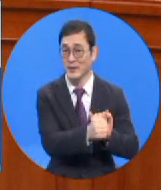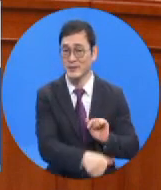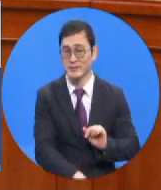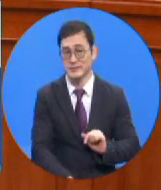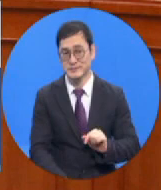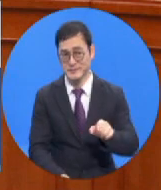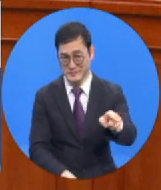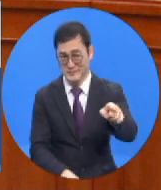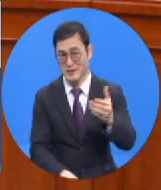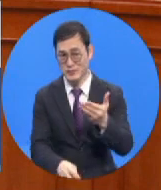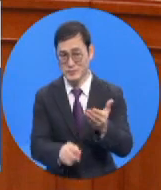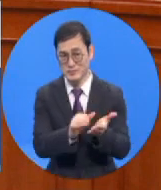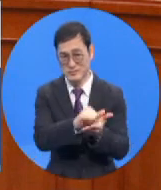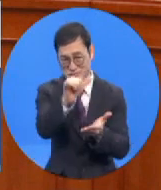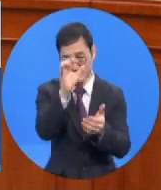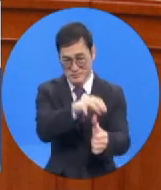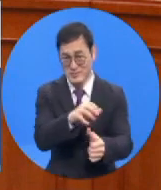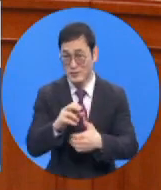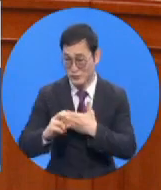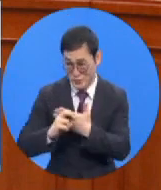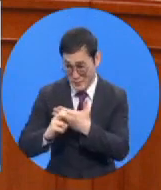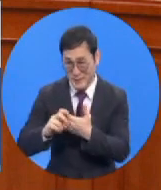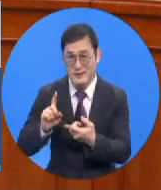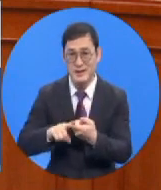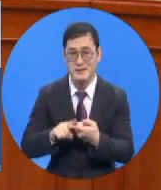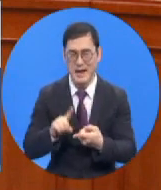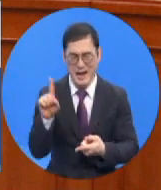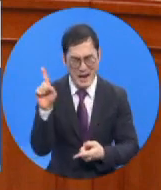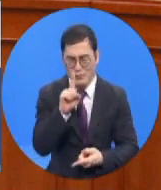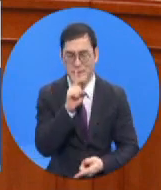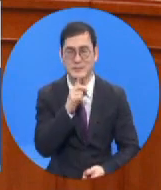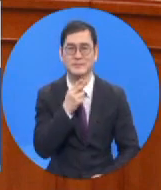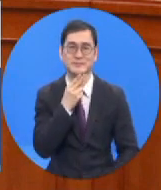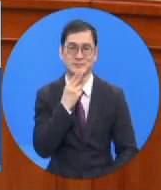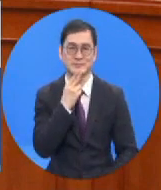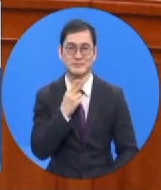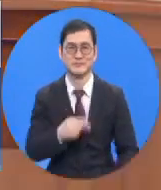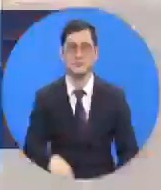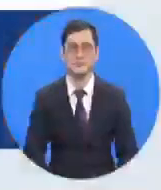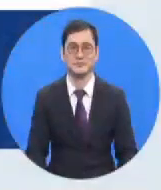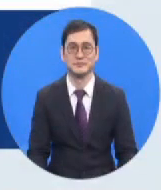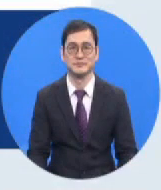전 차관의 불법 출근 논란 관련해서 아무도 입장을 내지 않았습니다.